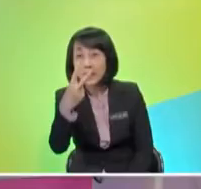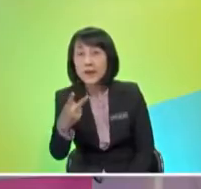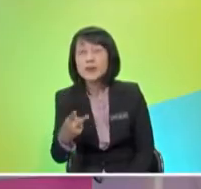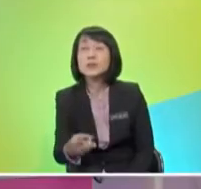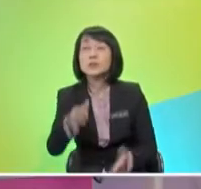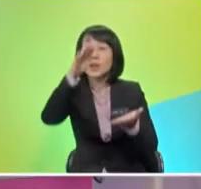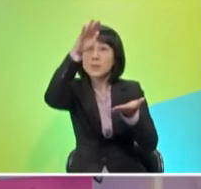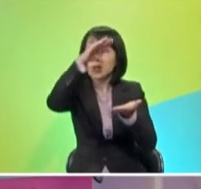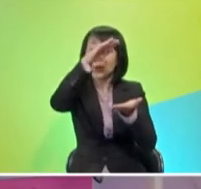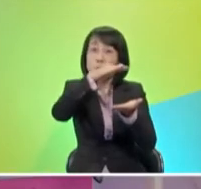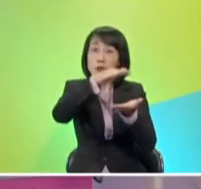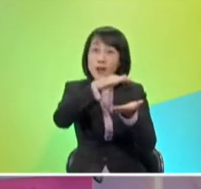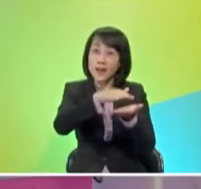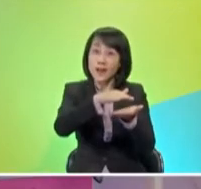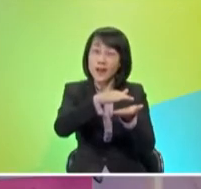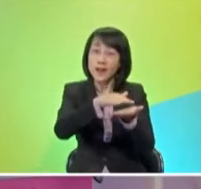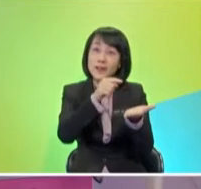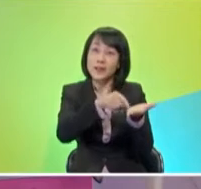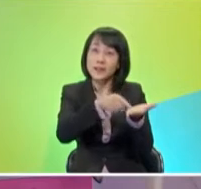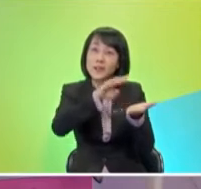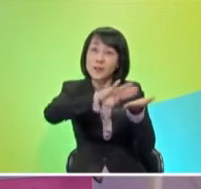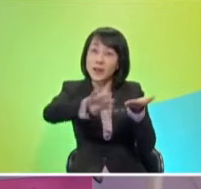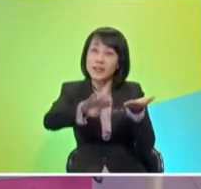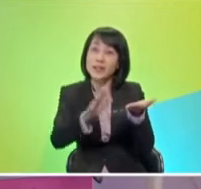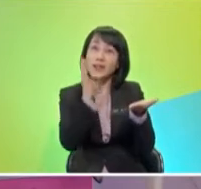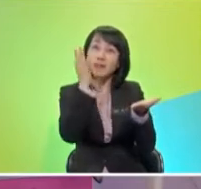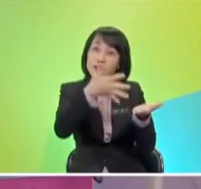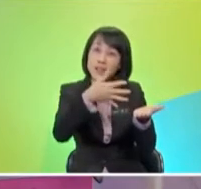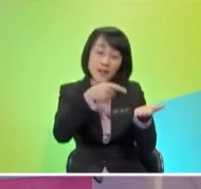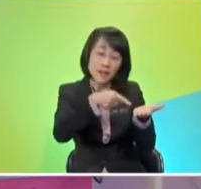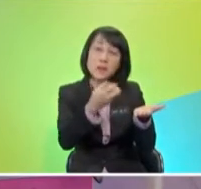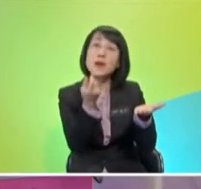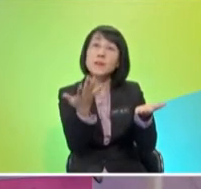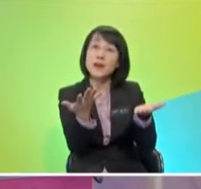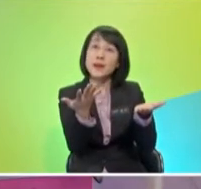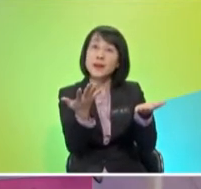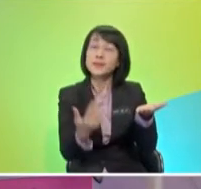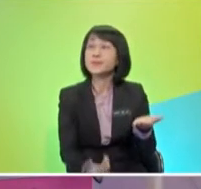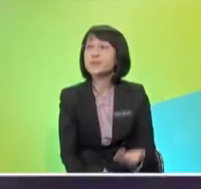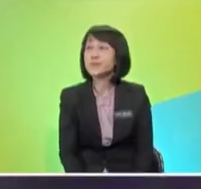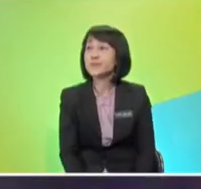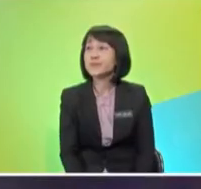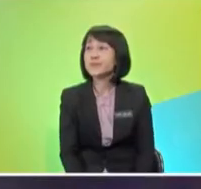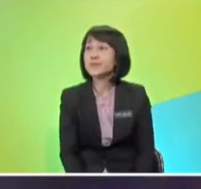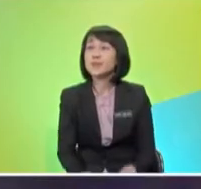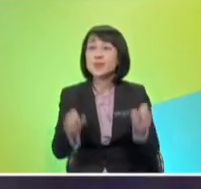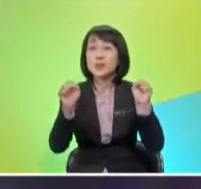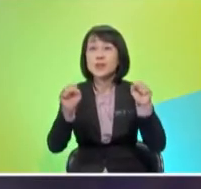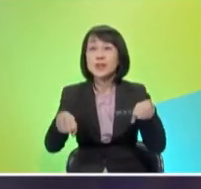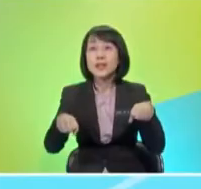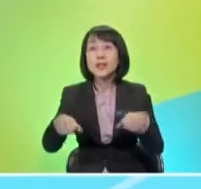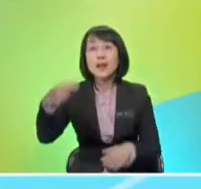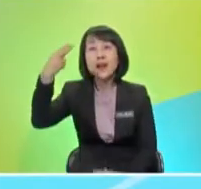dan berkurang tsubaki yang tinggalnya berapa murid-murid boleh Ta Hafi tolong